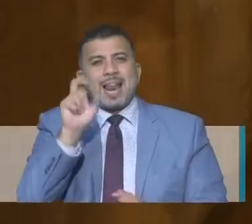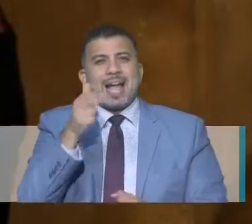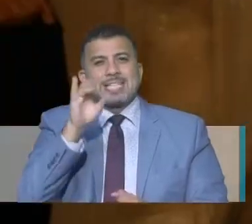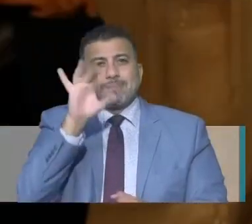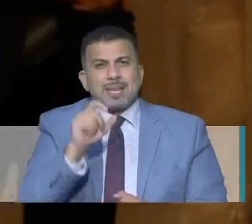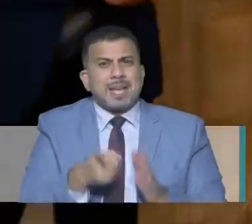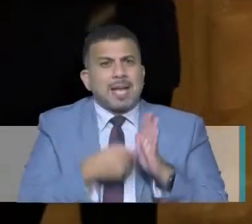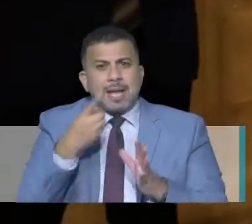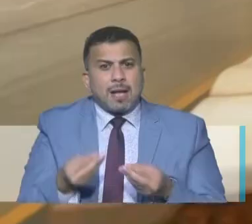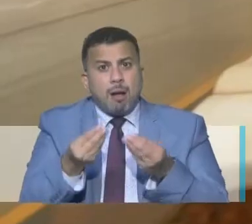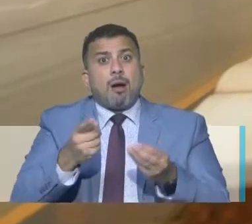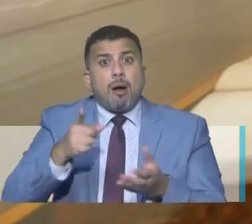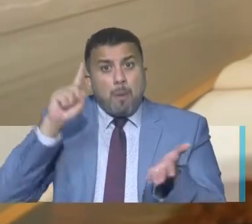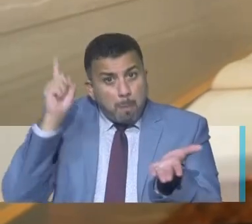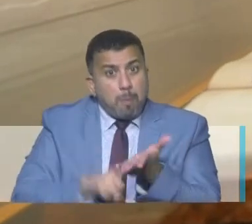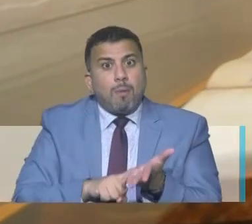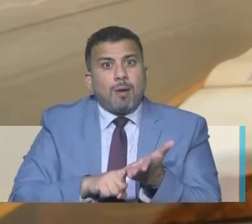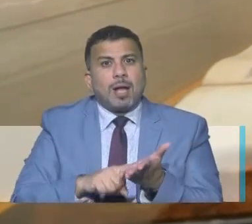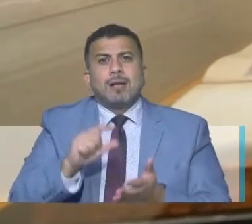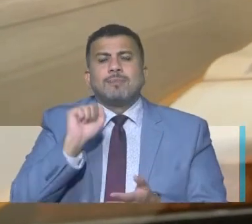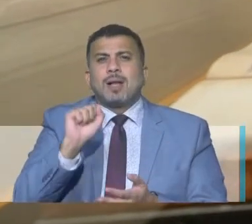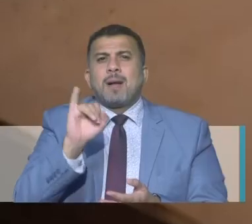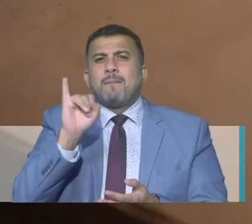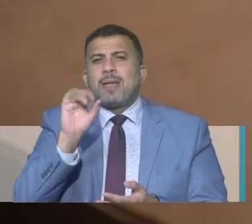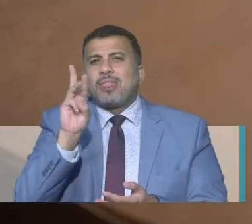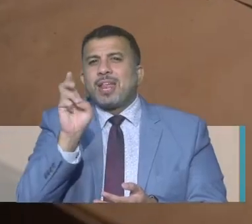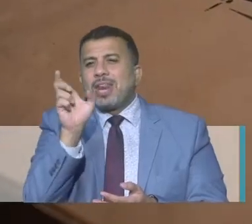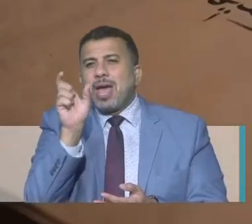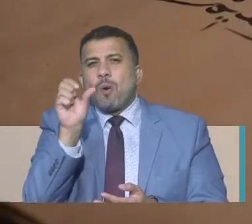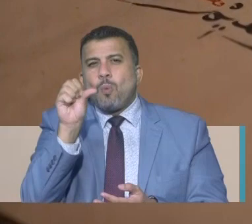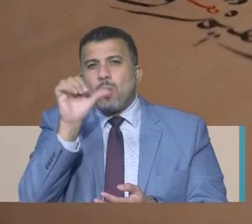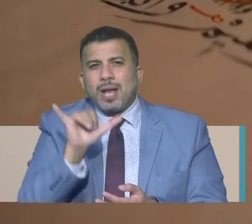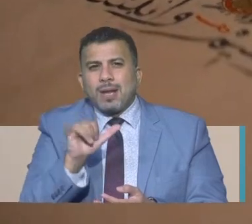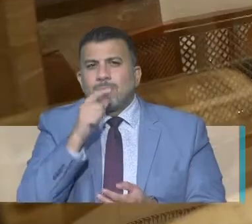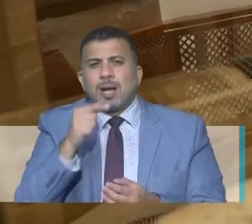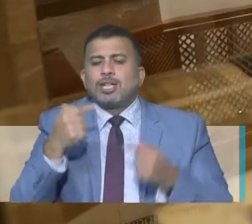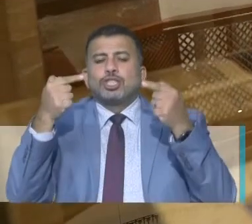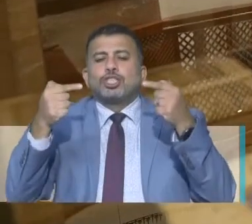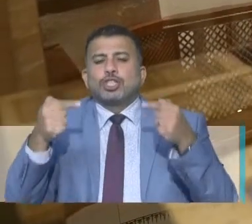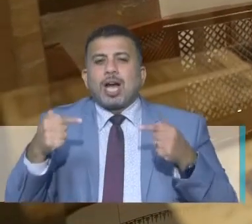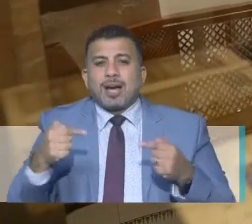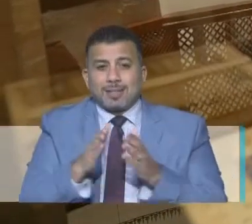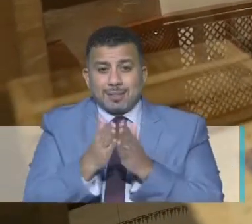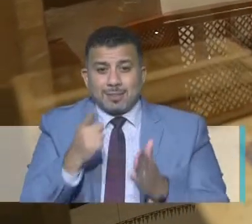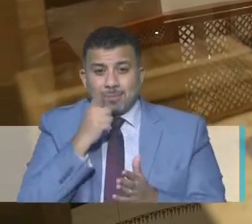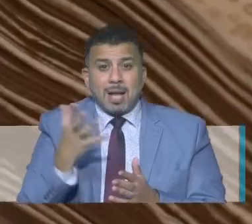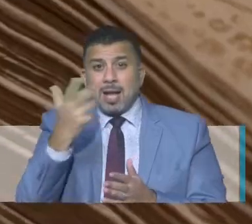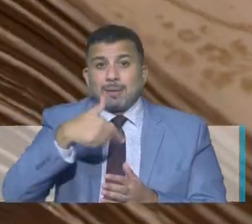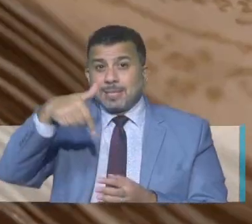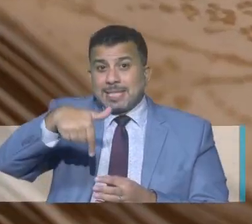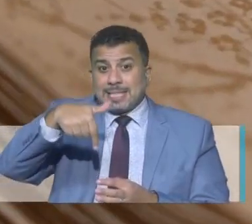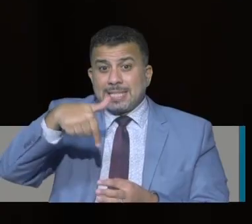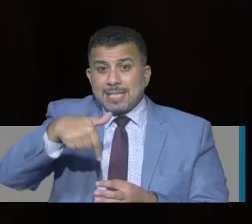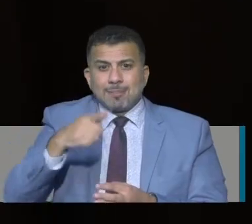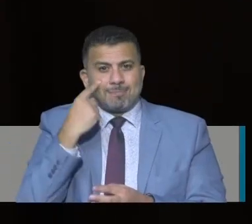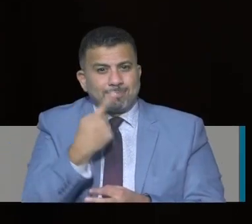نادره وطبق الاصل من ديوان مثنوي وهو عباره عن ديوان شعري في سته اجزاء